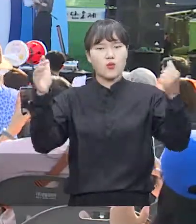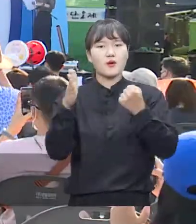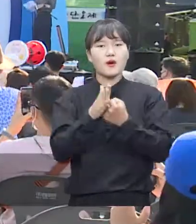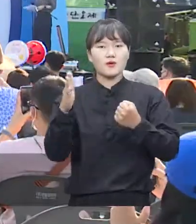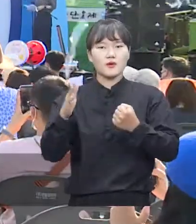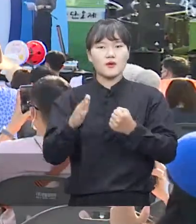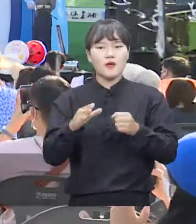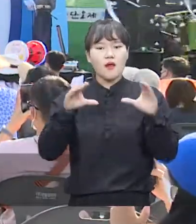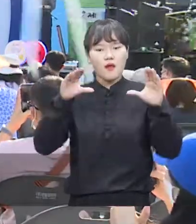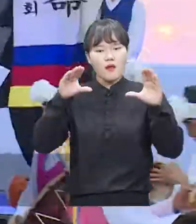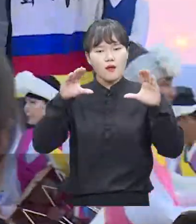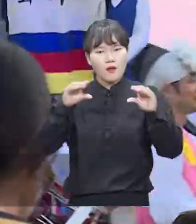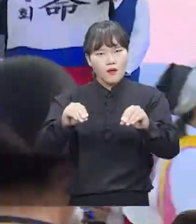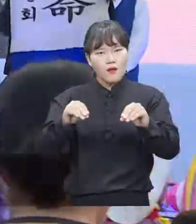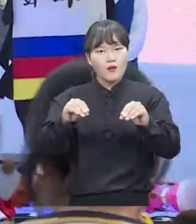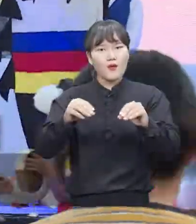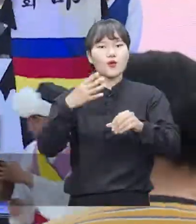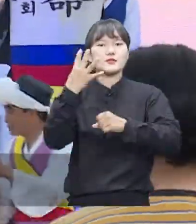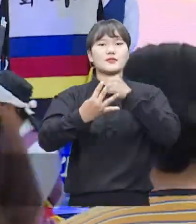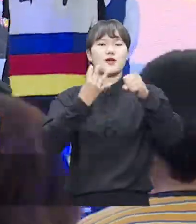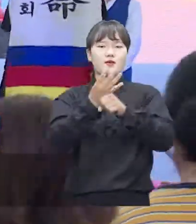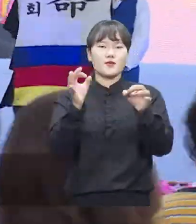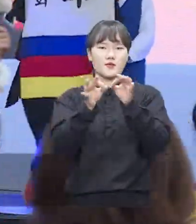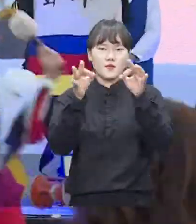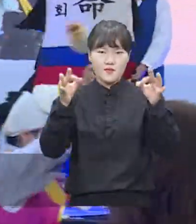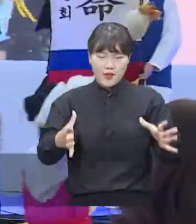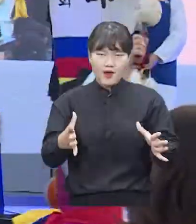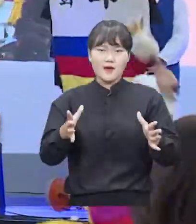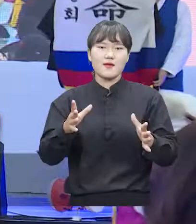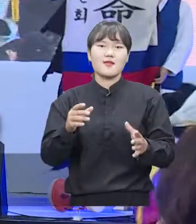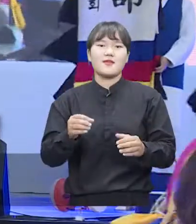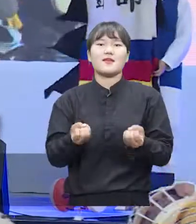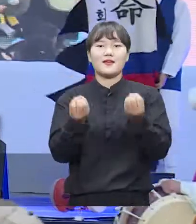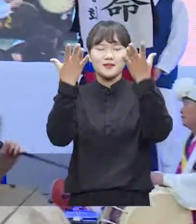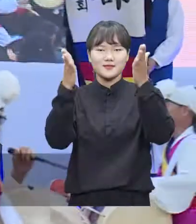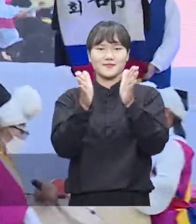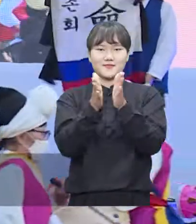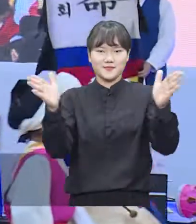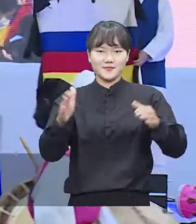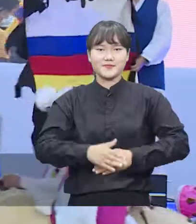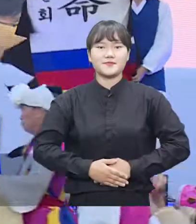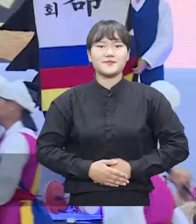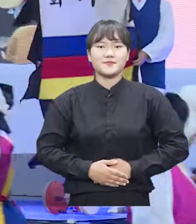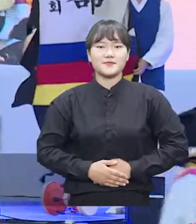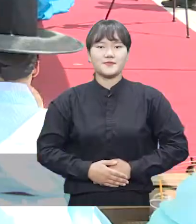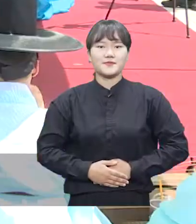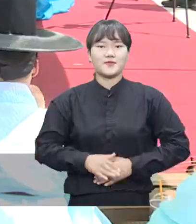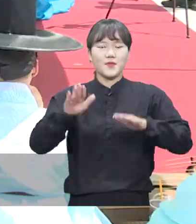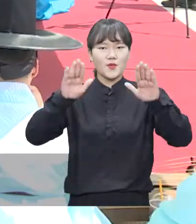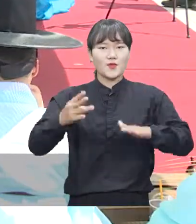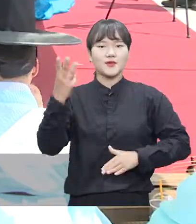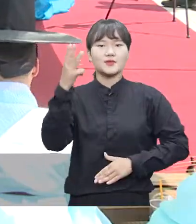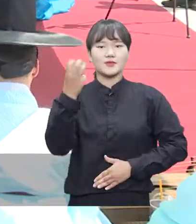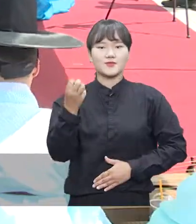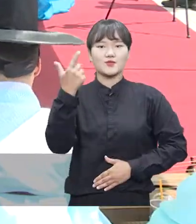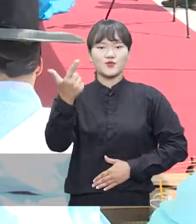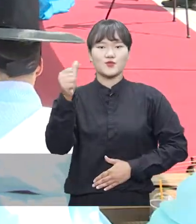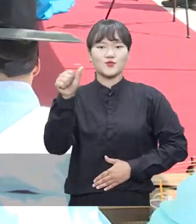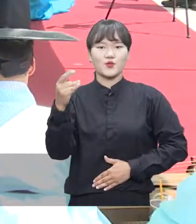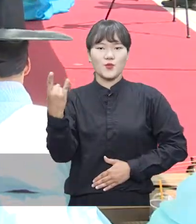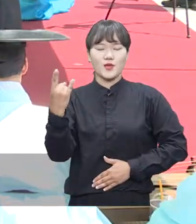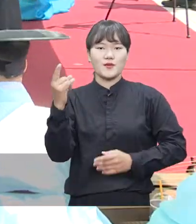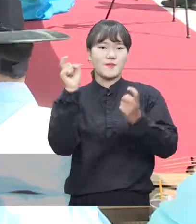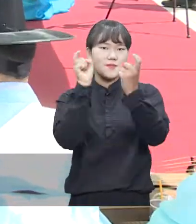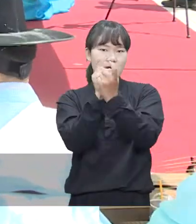잠시 멈췄던 축제가 4년 만에 개최되면서 정말 많은 시민들의 발길이 이어졌습니다. 올해로 36회째를